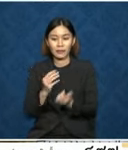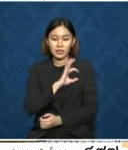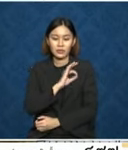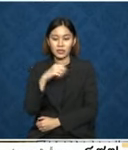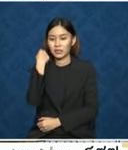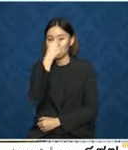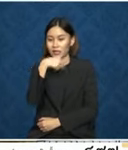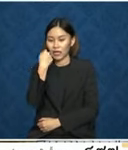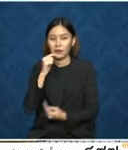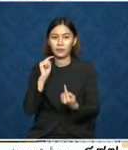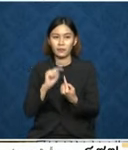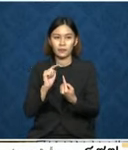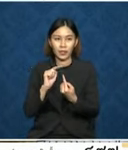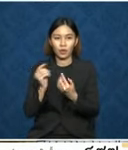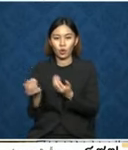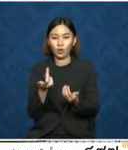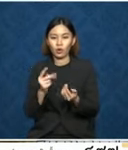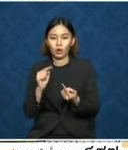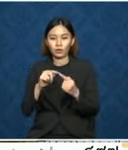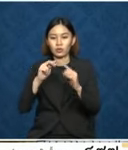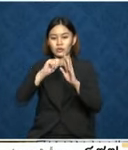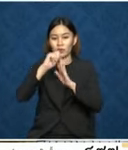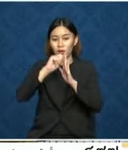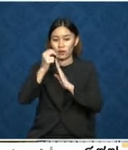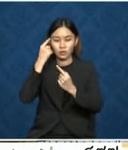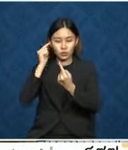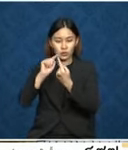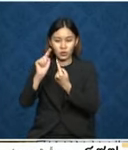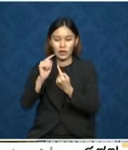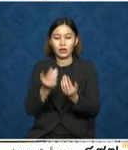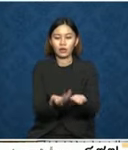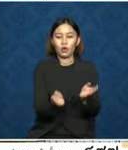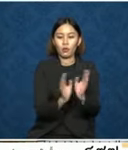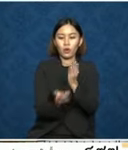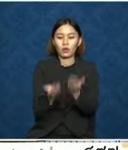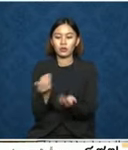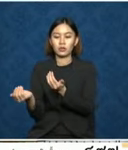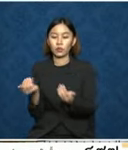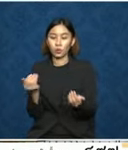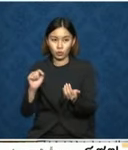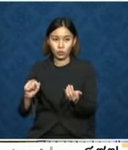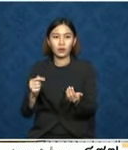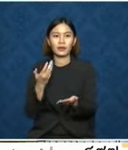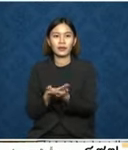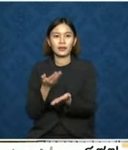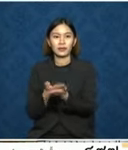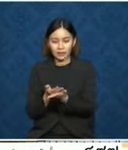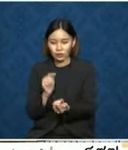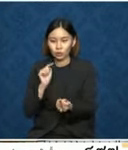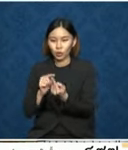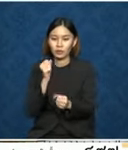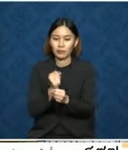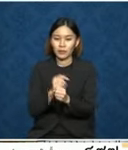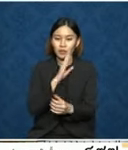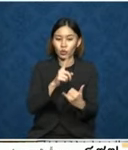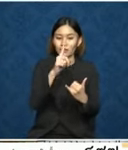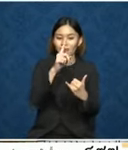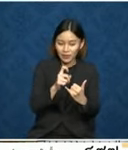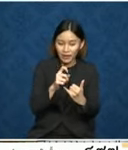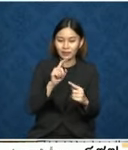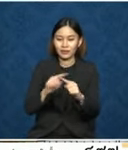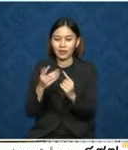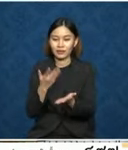ลูกลูกค้าสกสสาขาจังหวัดนานโดยมีวัตถุประสงค์เพื่อให้ครอบครัวหรือทายาทของสมาชิกได้รับเงินในการจัดการศพและมีเหลือไว้ใช้